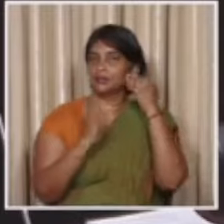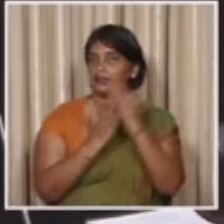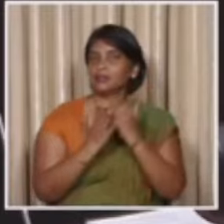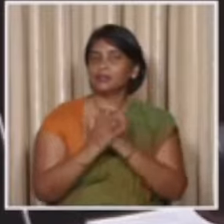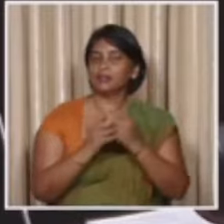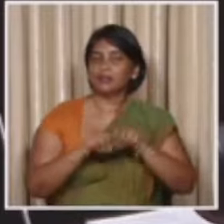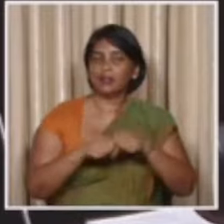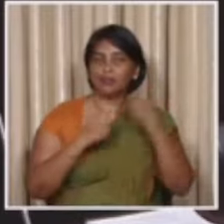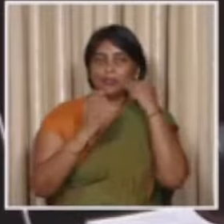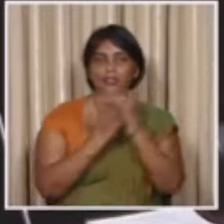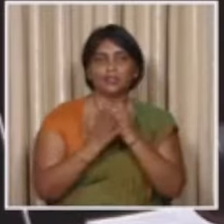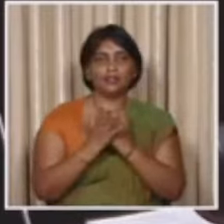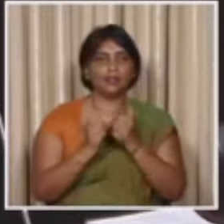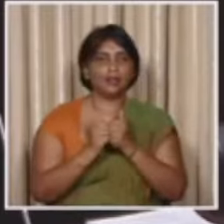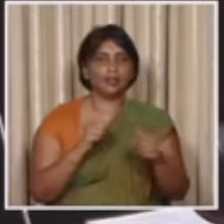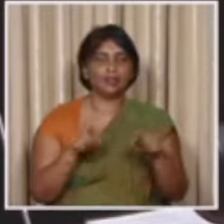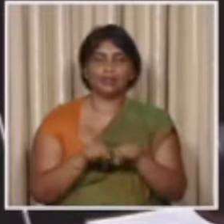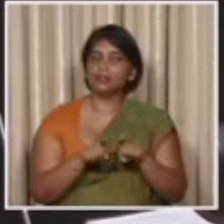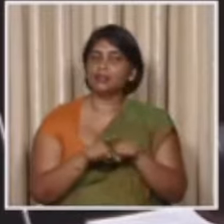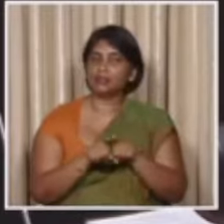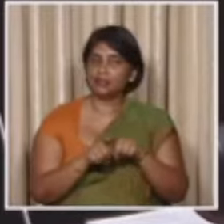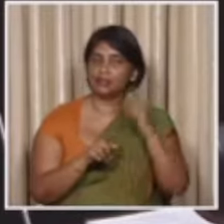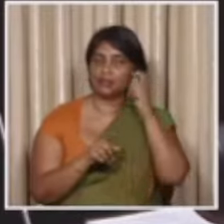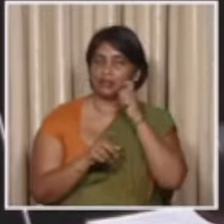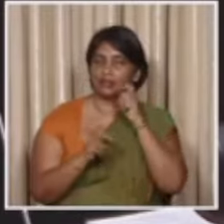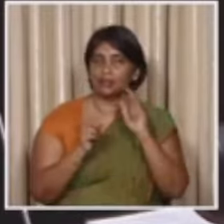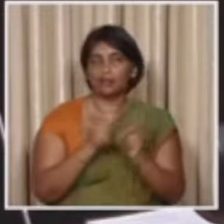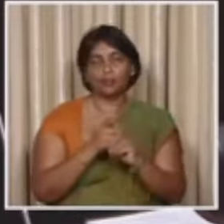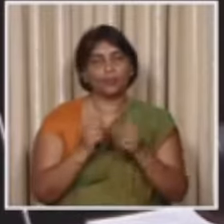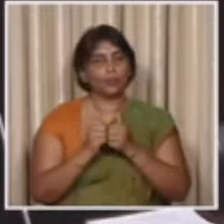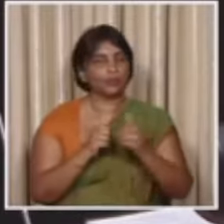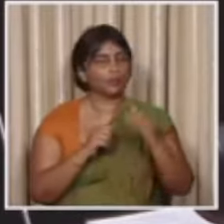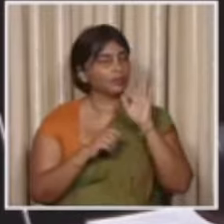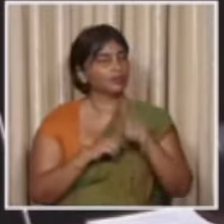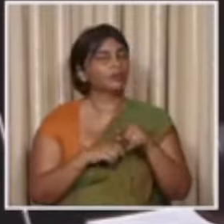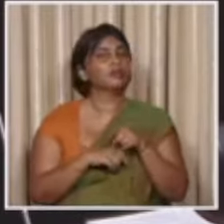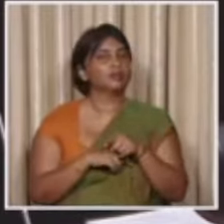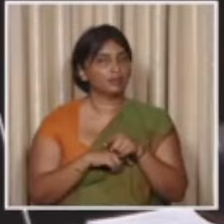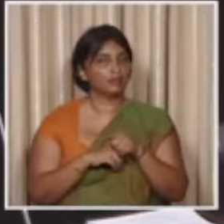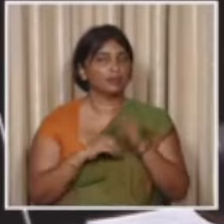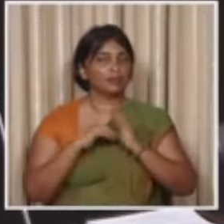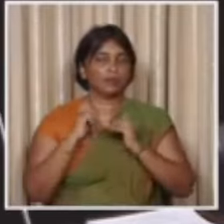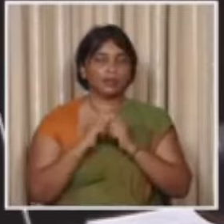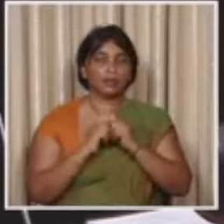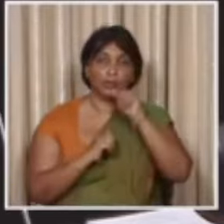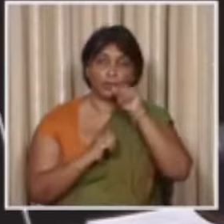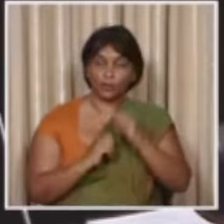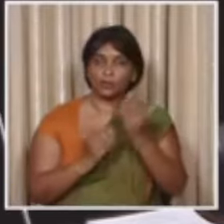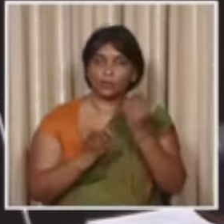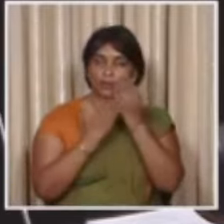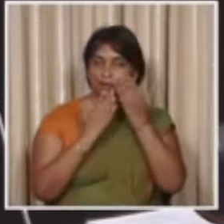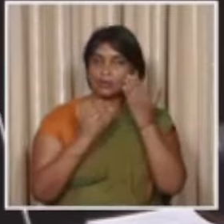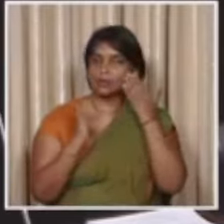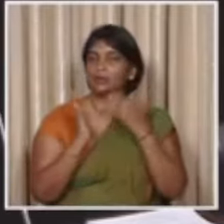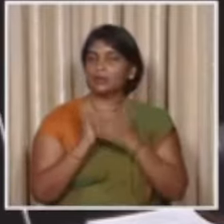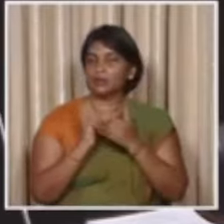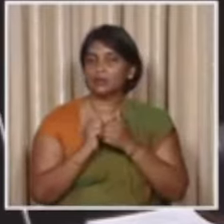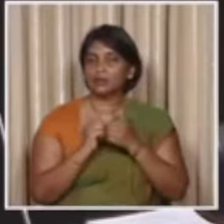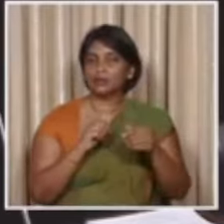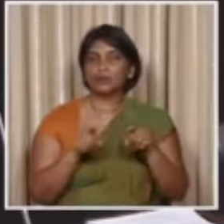බිඳී ගිහිල්ලා ප්‍රචණ්ඩ සන්නද්ධ ක්‍රියාවලියක් කරා යොමුමින් තිබෙන බවට නිශ්චිත සාක්කි 2017 ඉඳන්